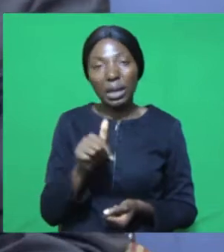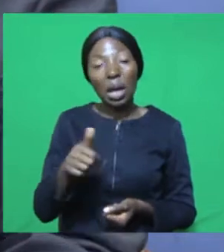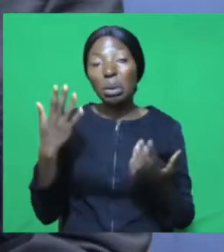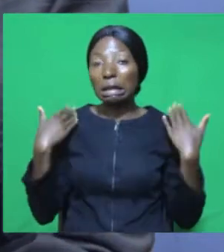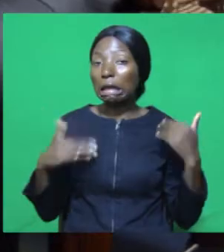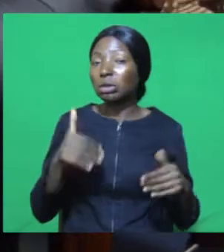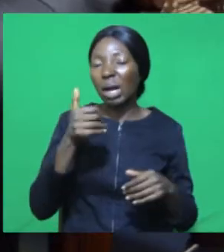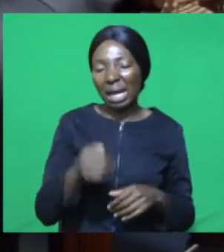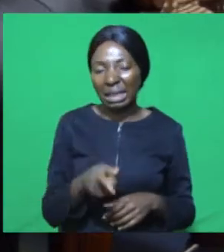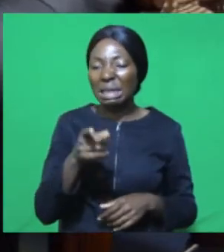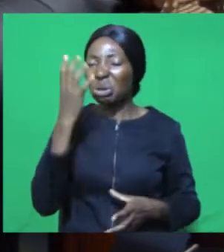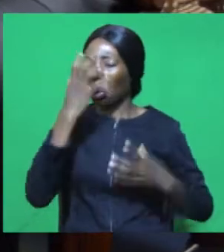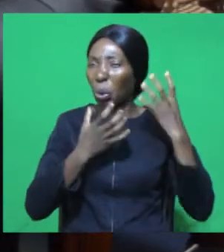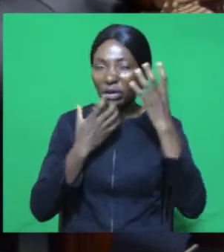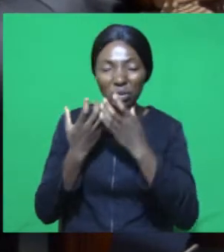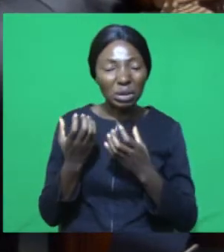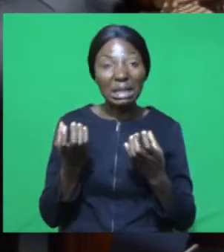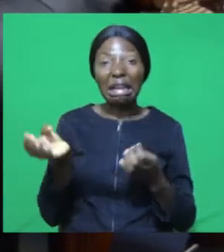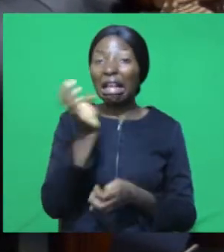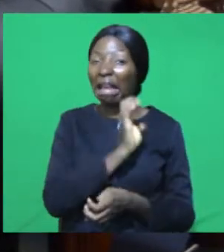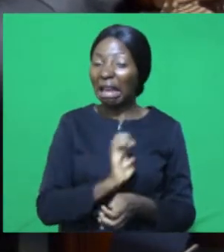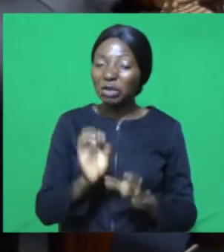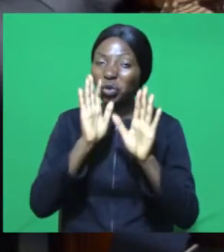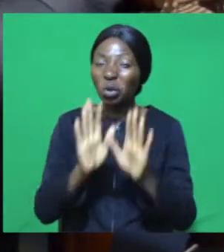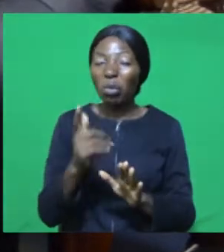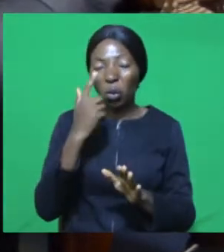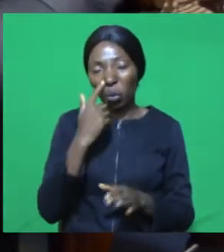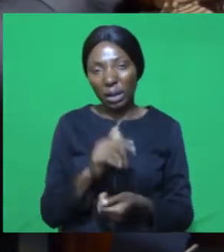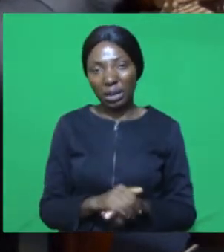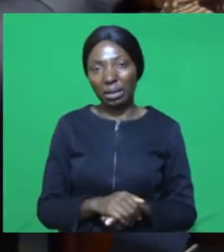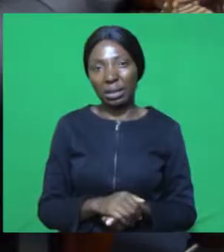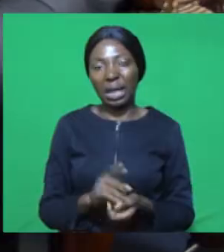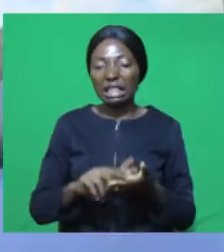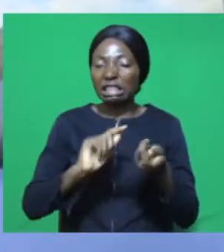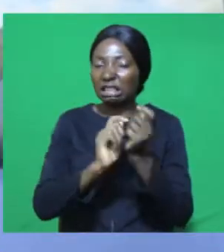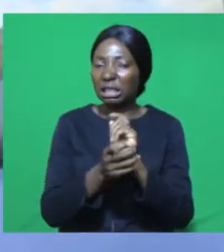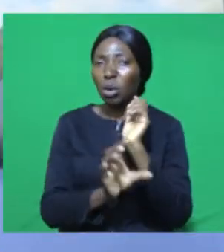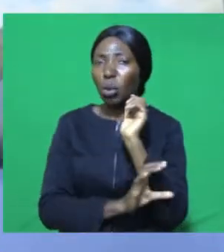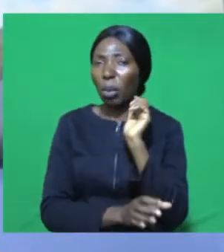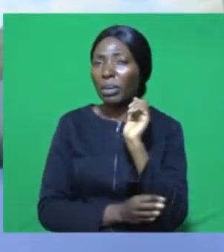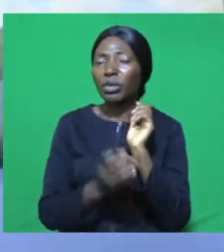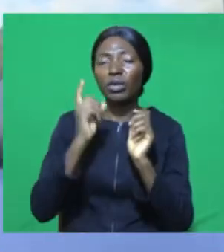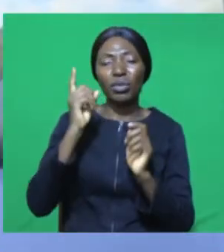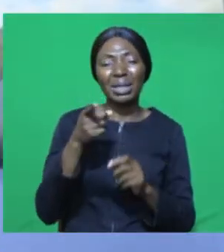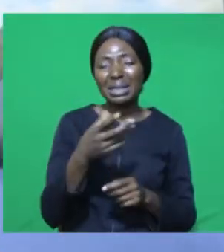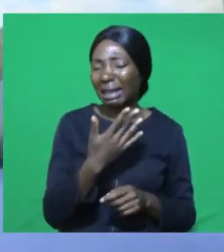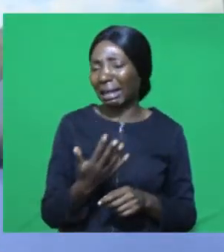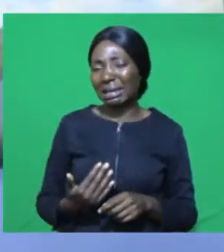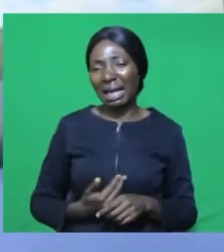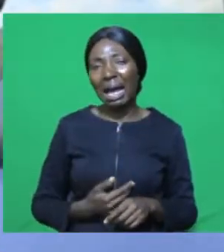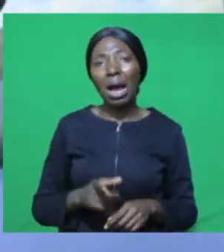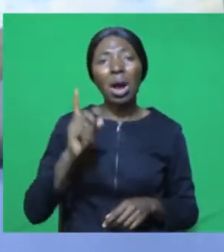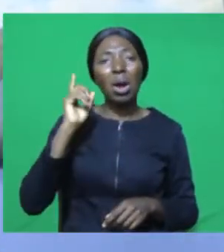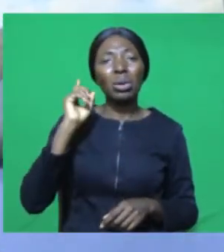kubvunzwa kuti iko kudzimaidzo obstructor basa rajesu kuchinja mitemo yamwari zvinhu zvakadaiswo zvinyatsoona kuti